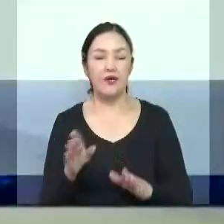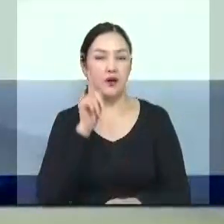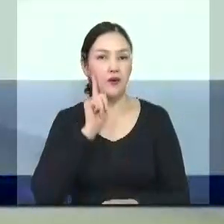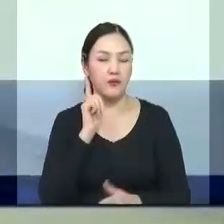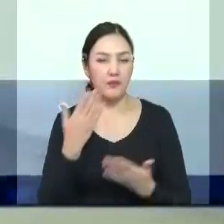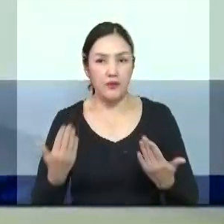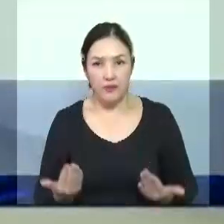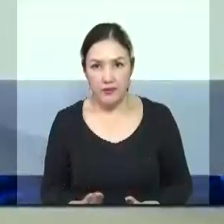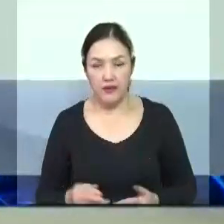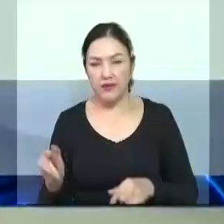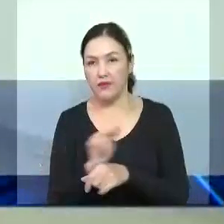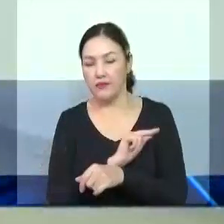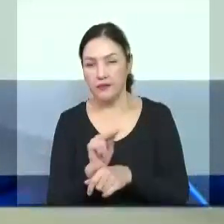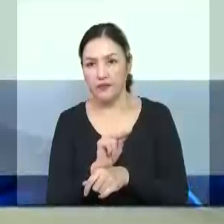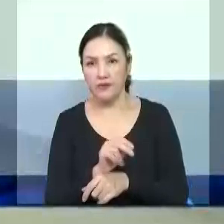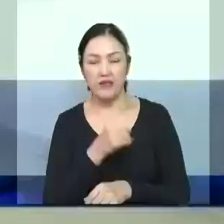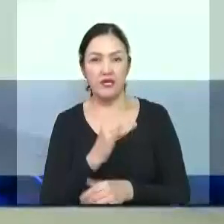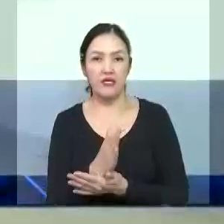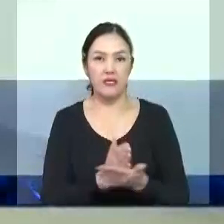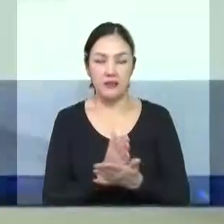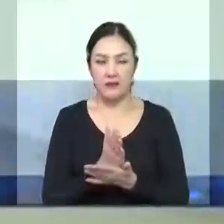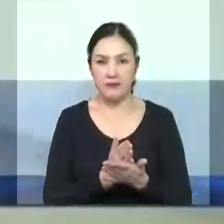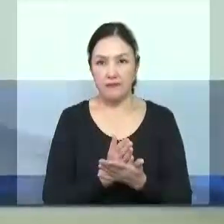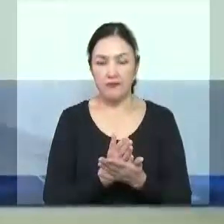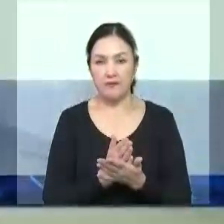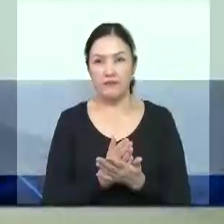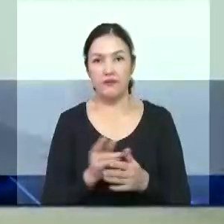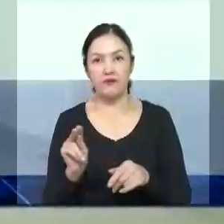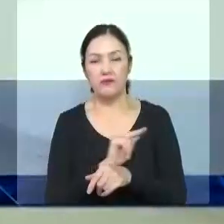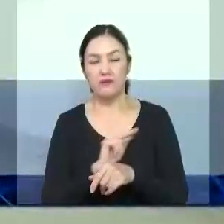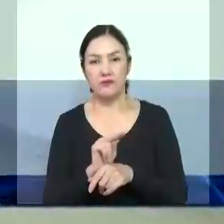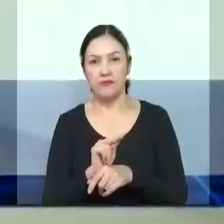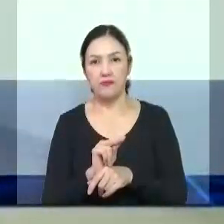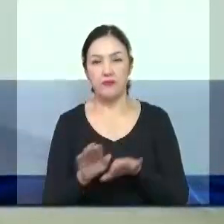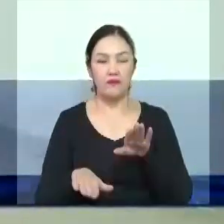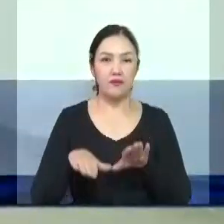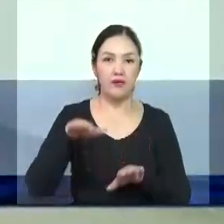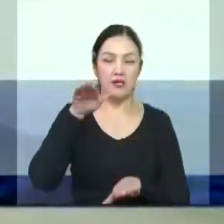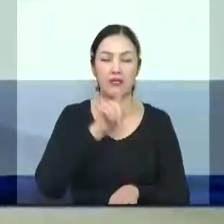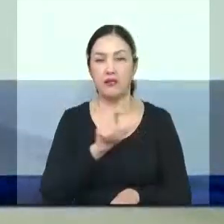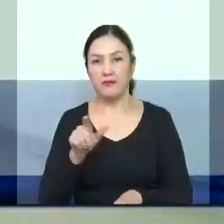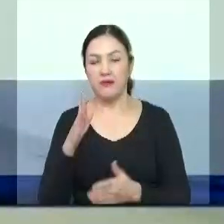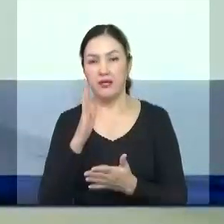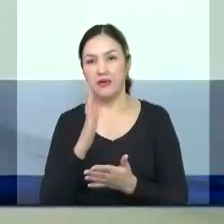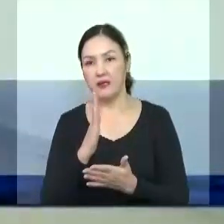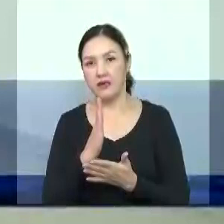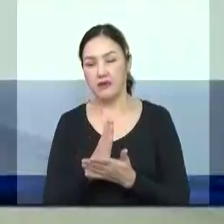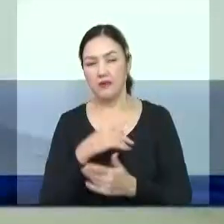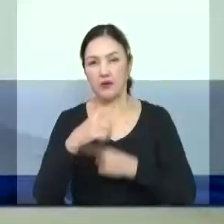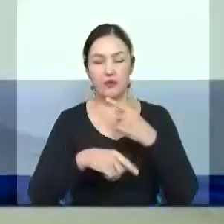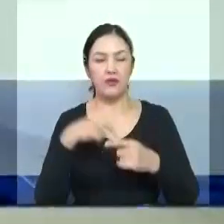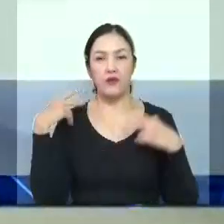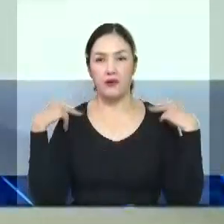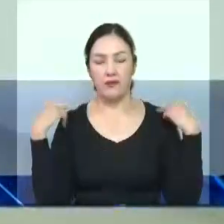для воспитания и службы. Для воспитания подрастающего поколения, имеется в виду будущих